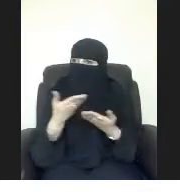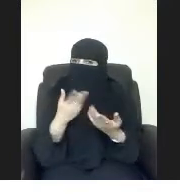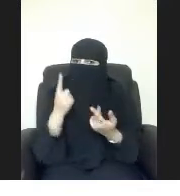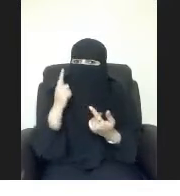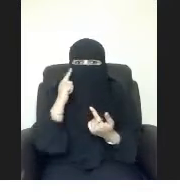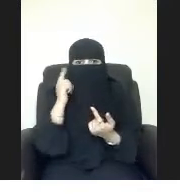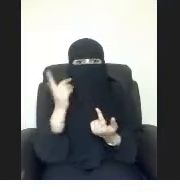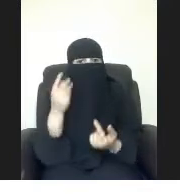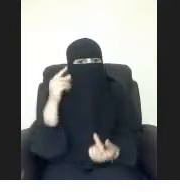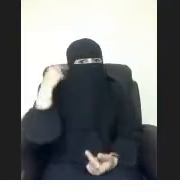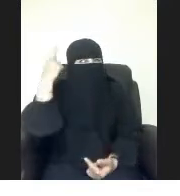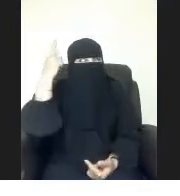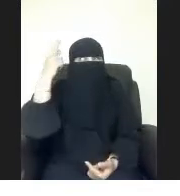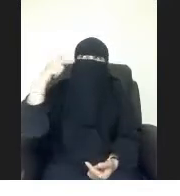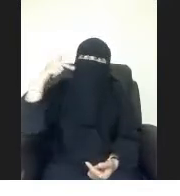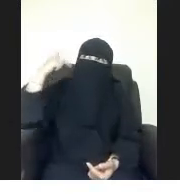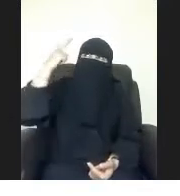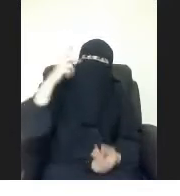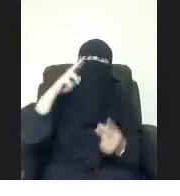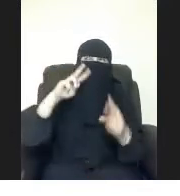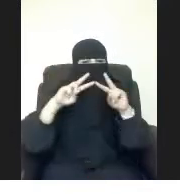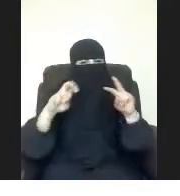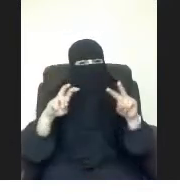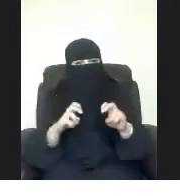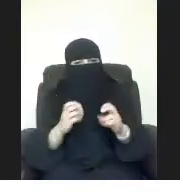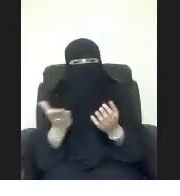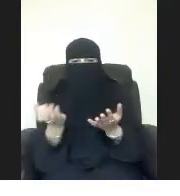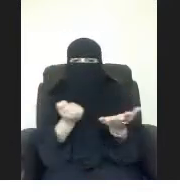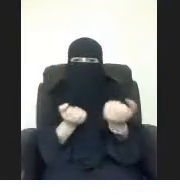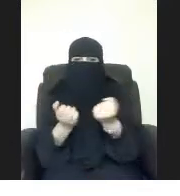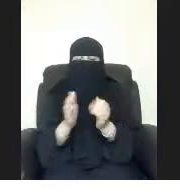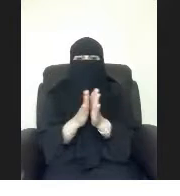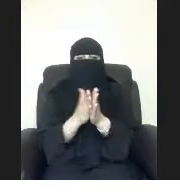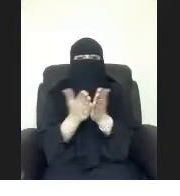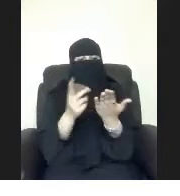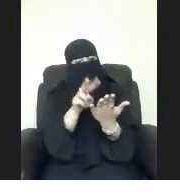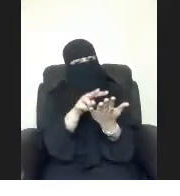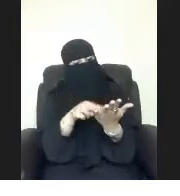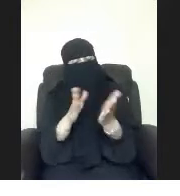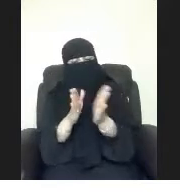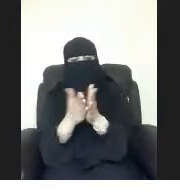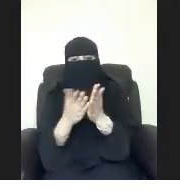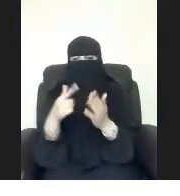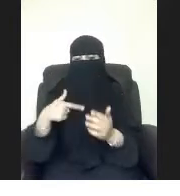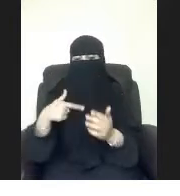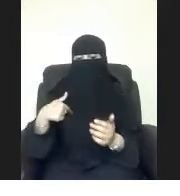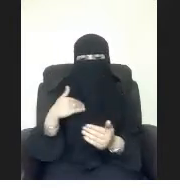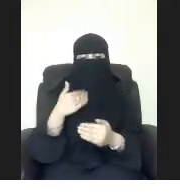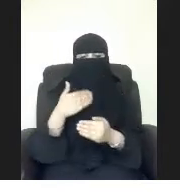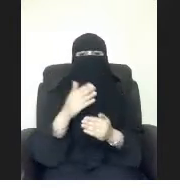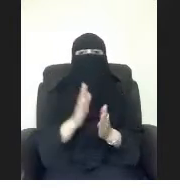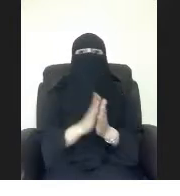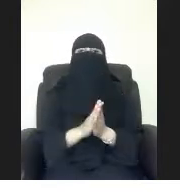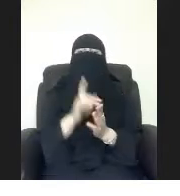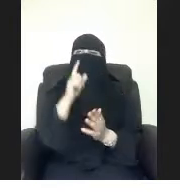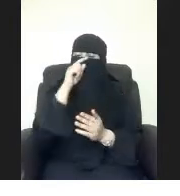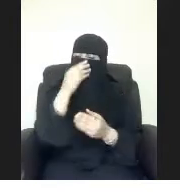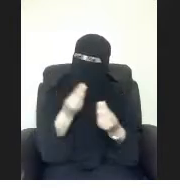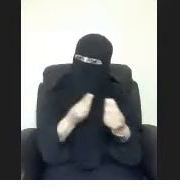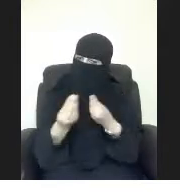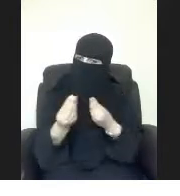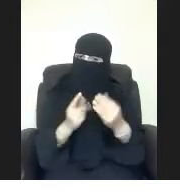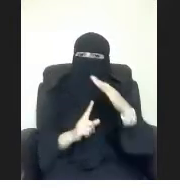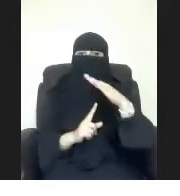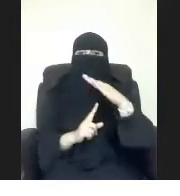التفكير والبحث والحصول على المراجع لإجاباتهم. ضمان مشاركة الجميع في المنتديات يتطلب من كل طالب